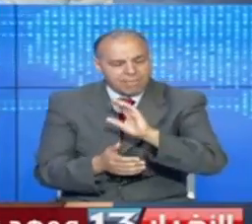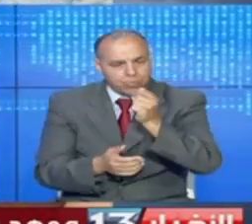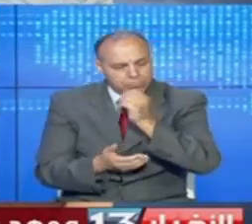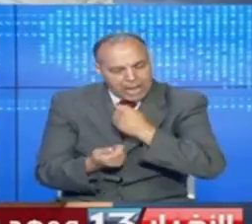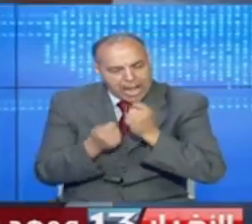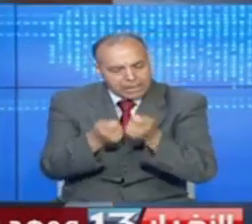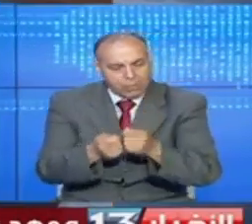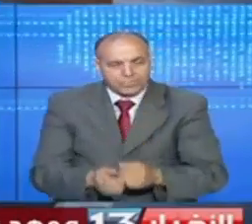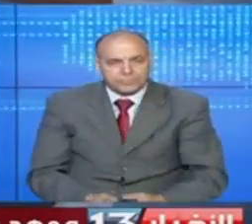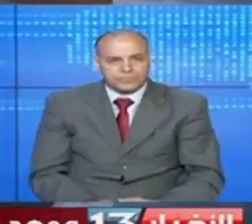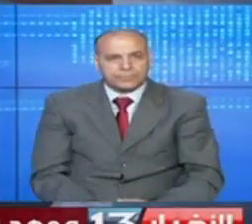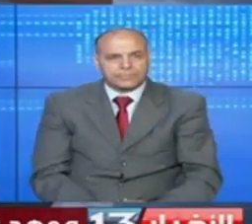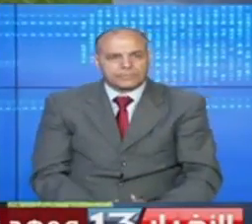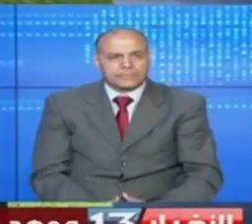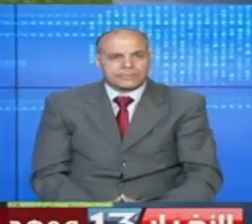دينار.